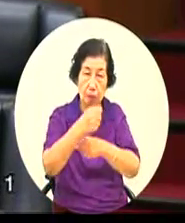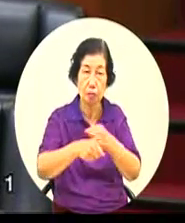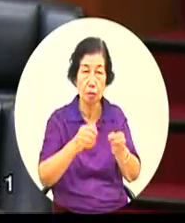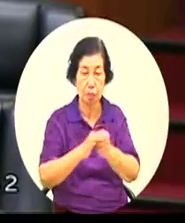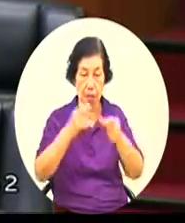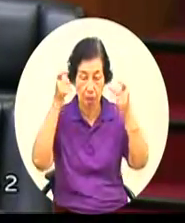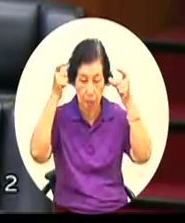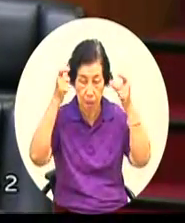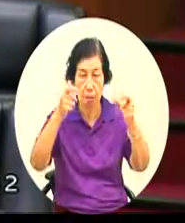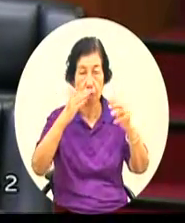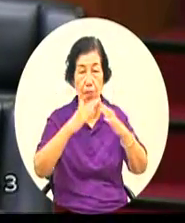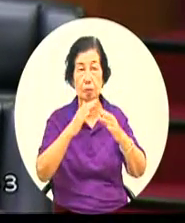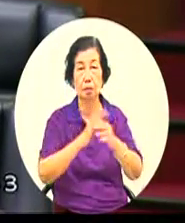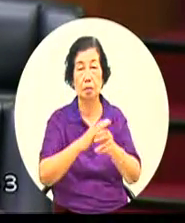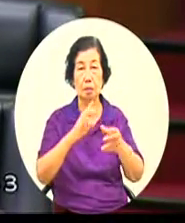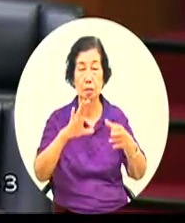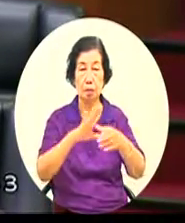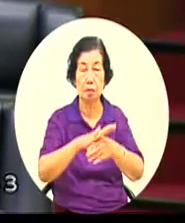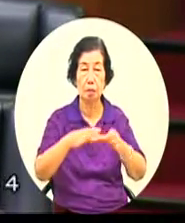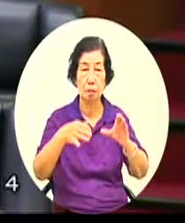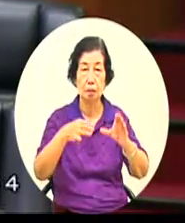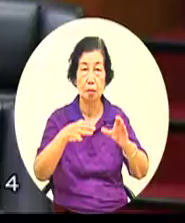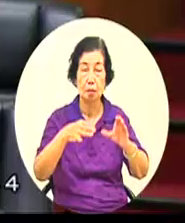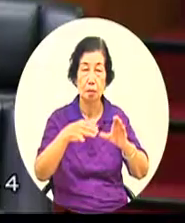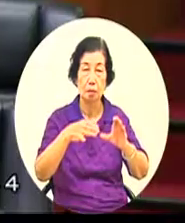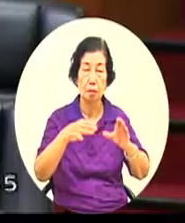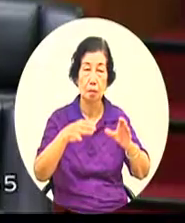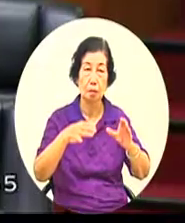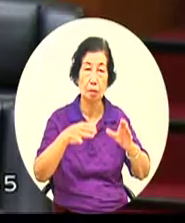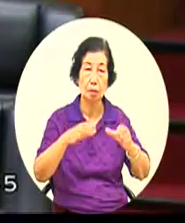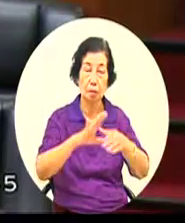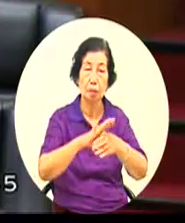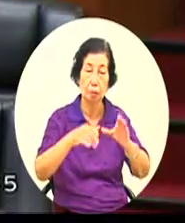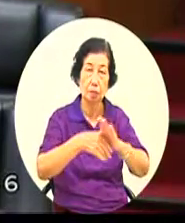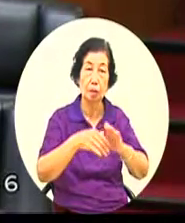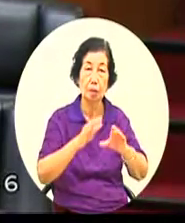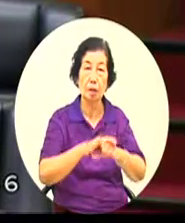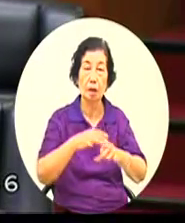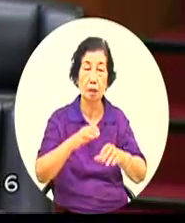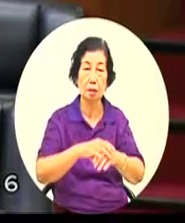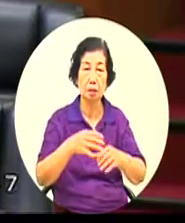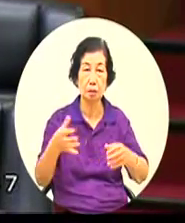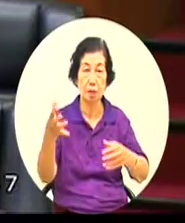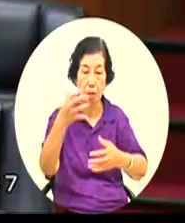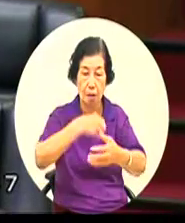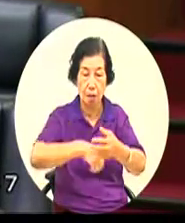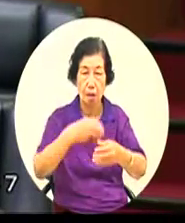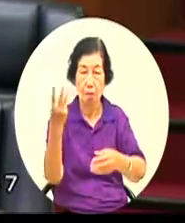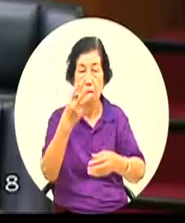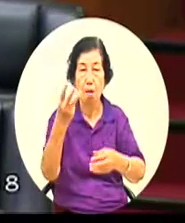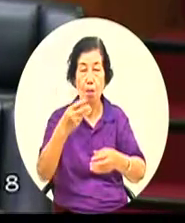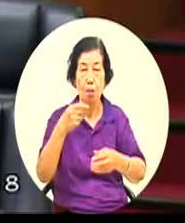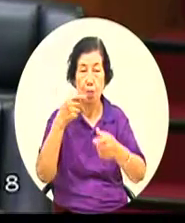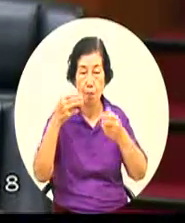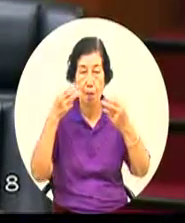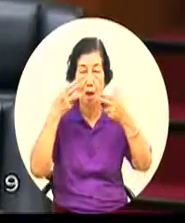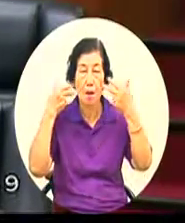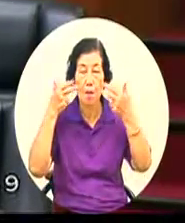化，有没有涵盖我们三个原乡？哎，局长，可以做个回应